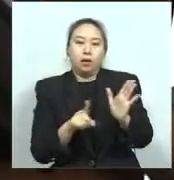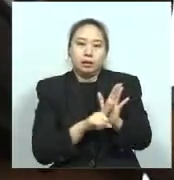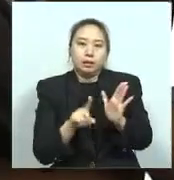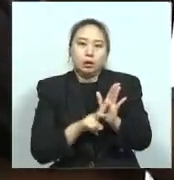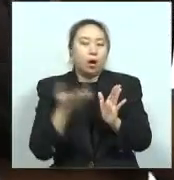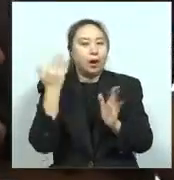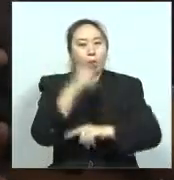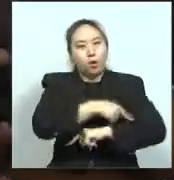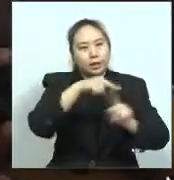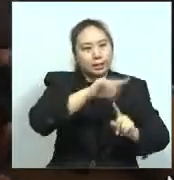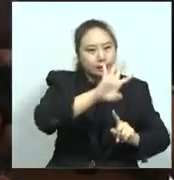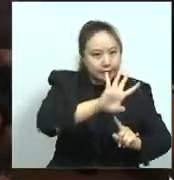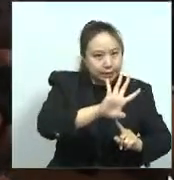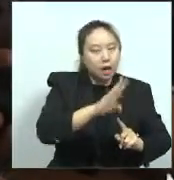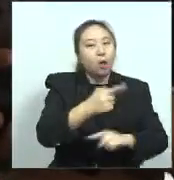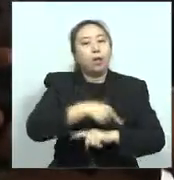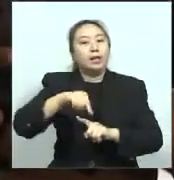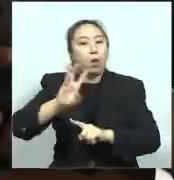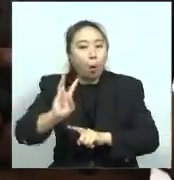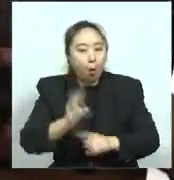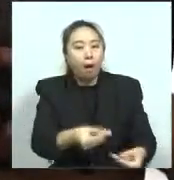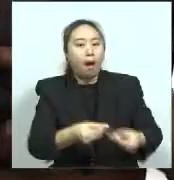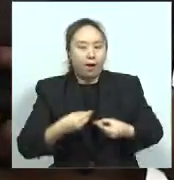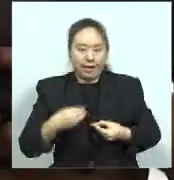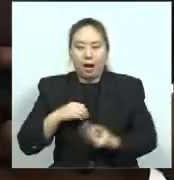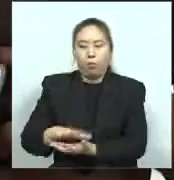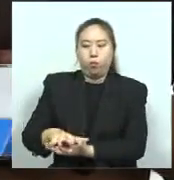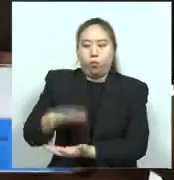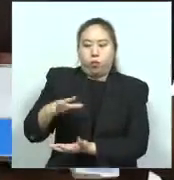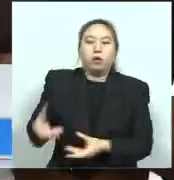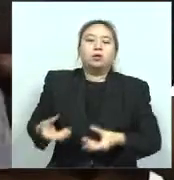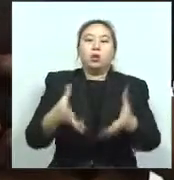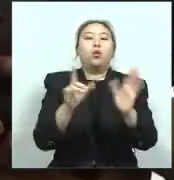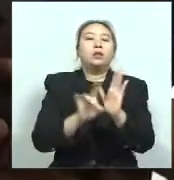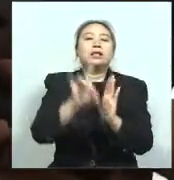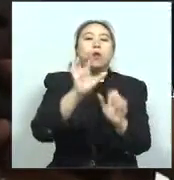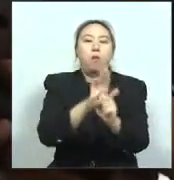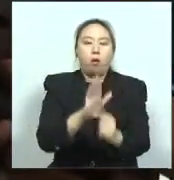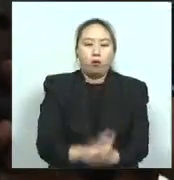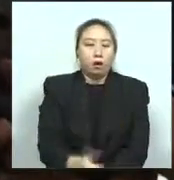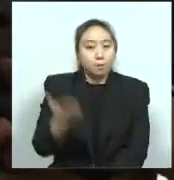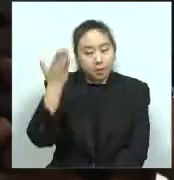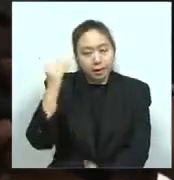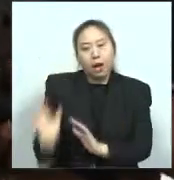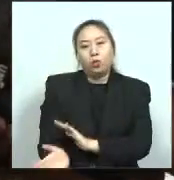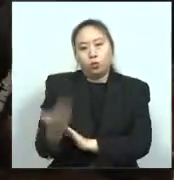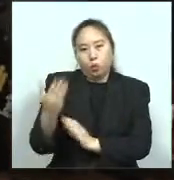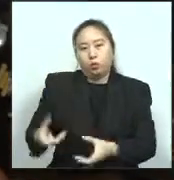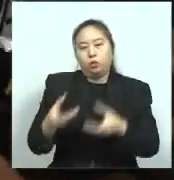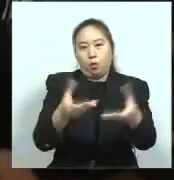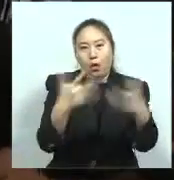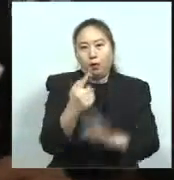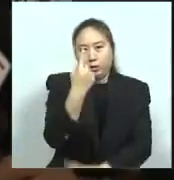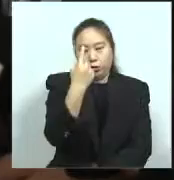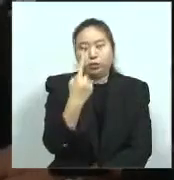กับวันที่6แต่ว่าอยากจะทำให้ส่งไปพร้อมกันทีเดียวเลยครับผมแต่เมื่อเช้านี่เซ็นส่งไปชุดแล้วครับ